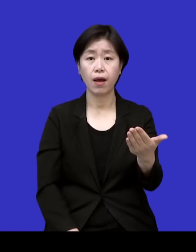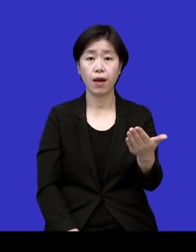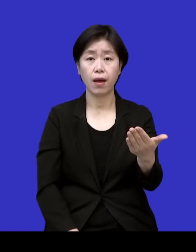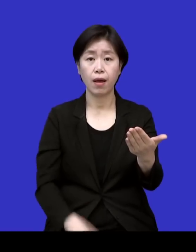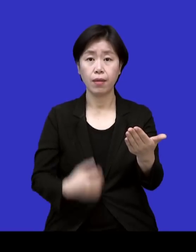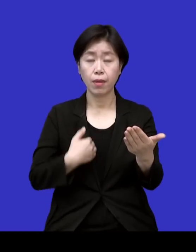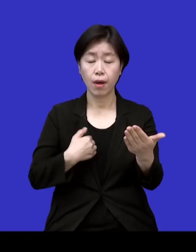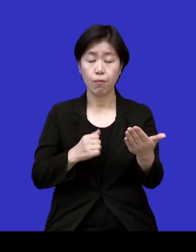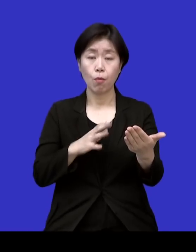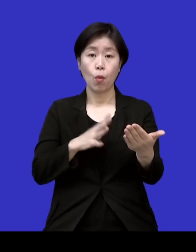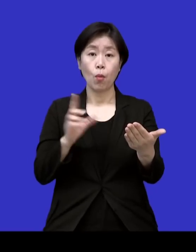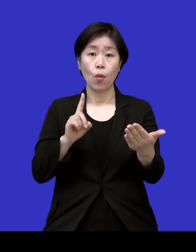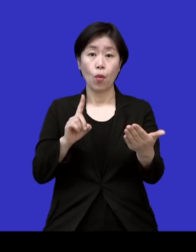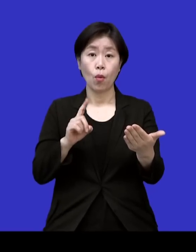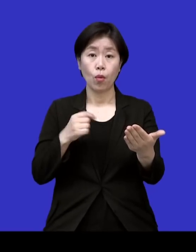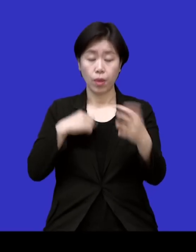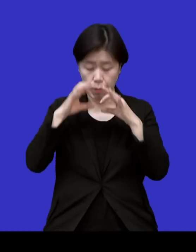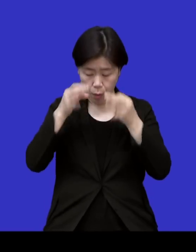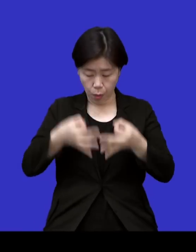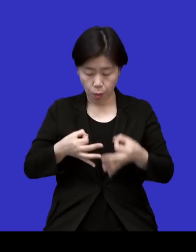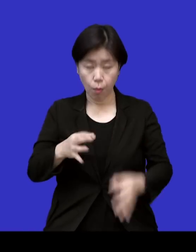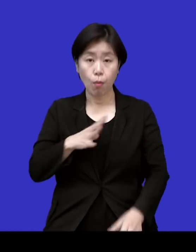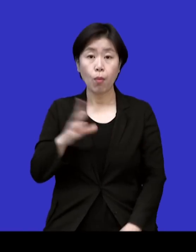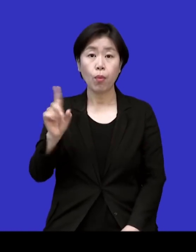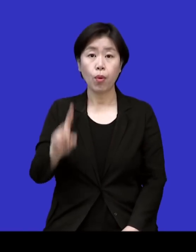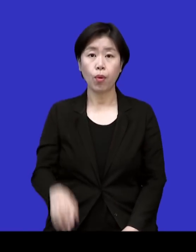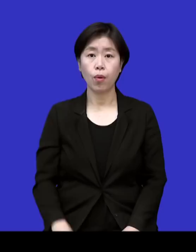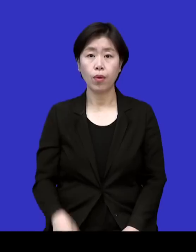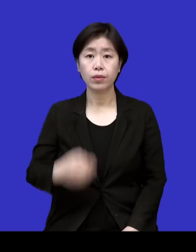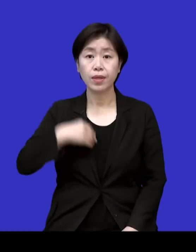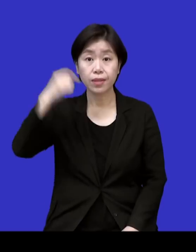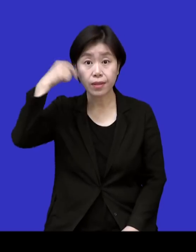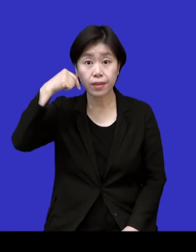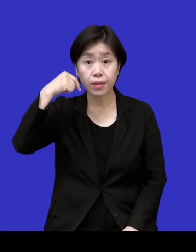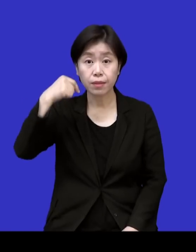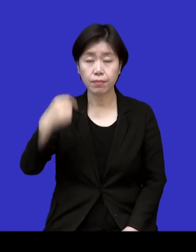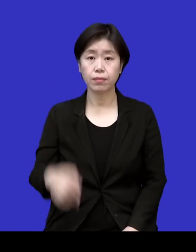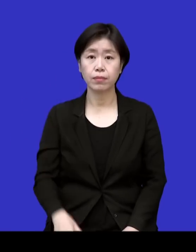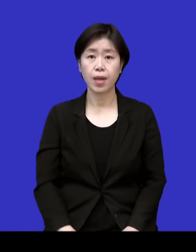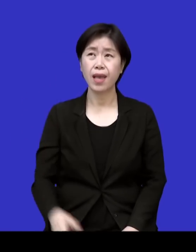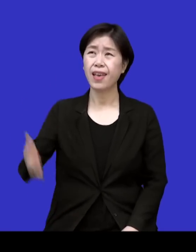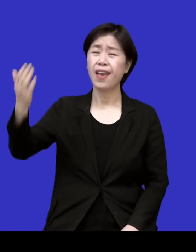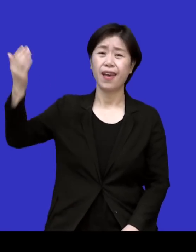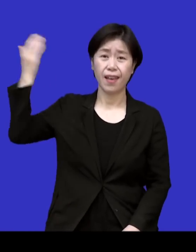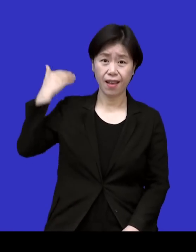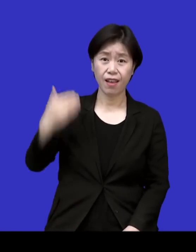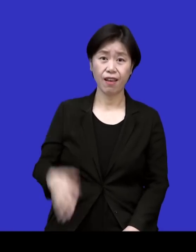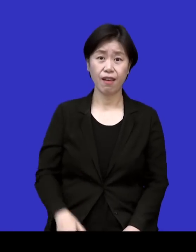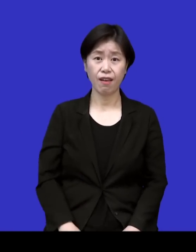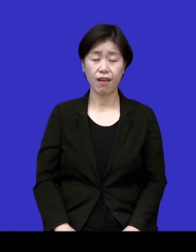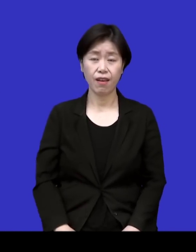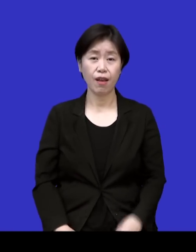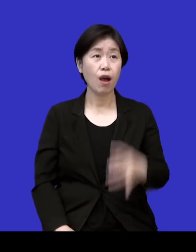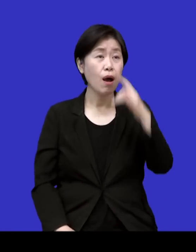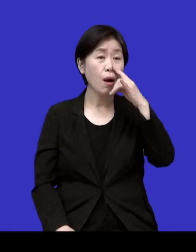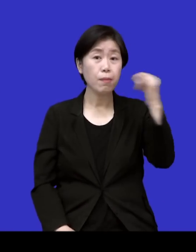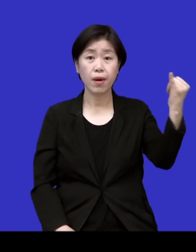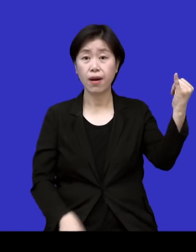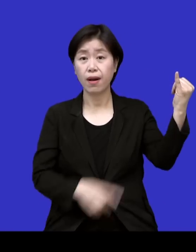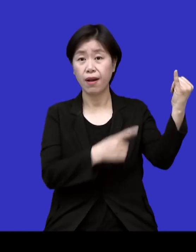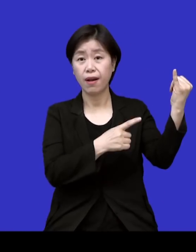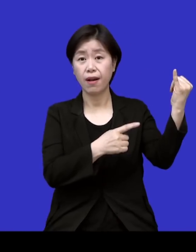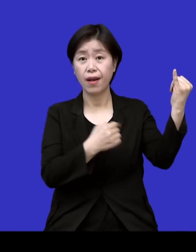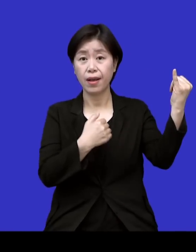게 엄마가 나를 버리고 갔을 때에 그때의 느낌이 되살아나는 거예요. 그렇죠, 그렇죠. 이게 딸에게